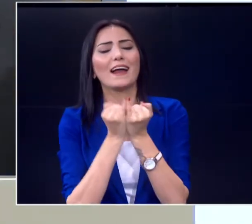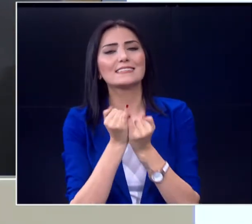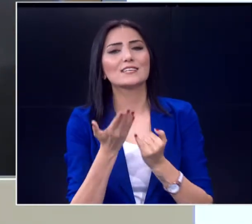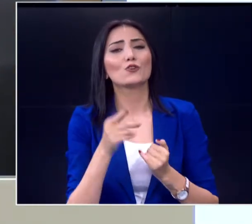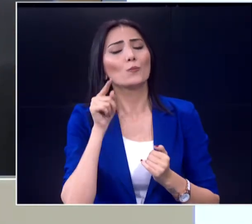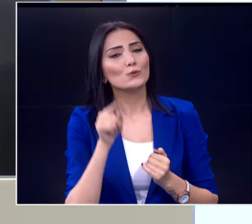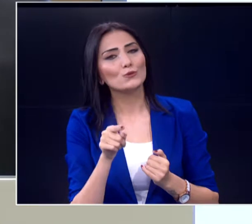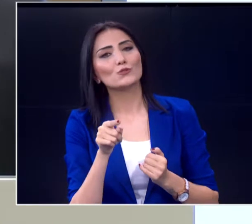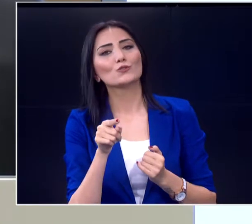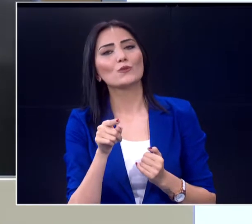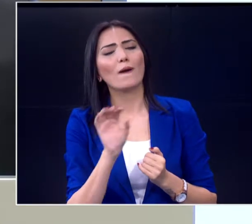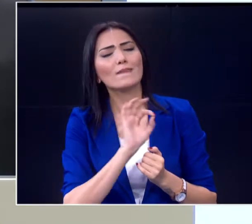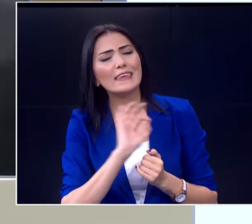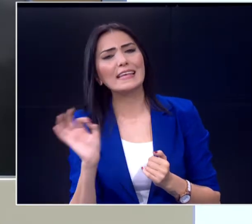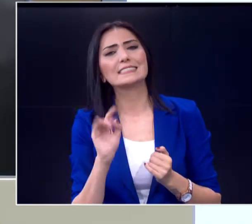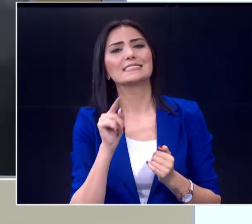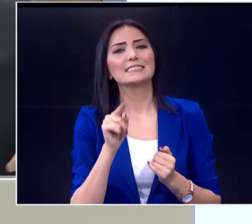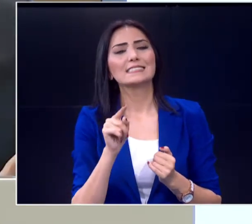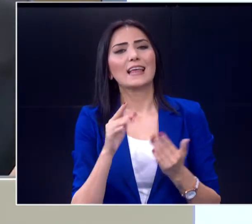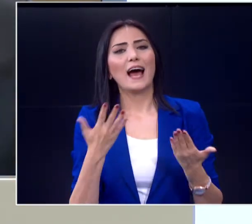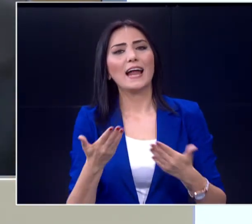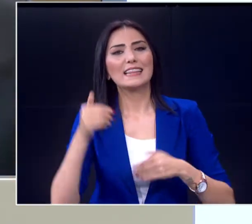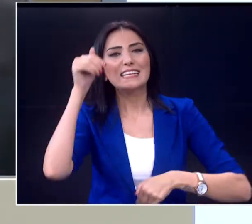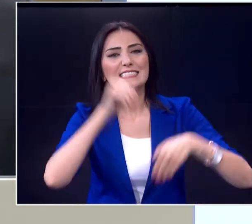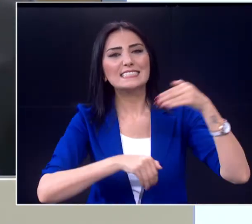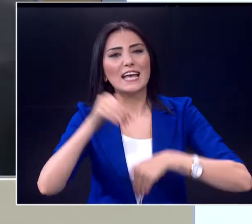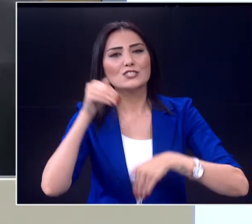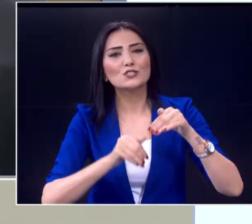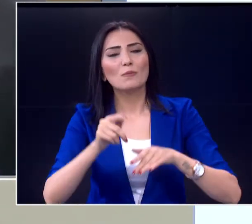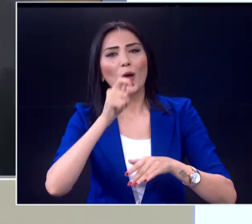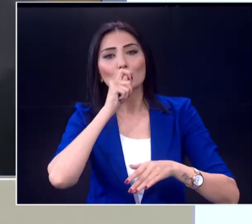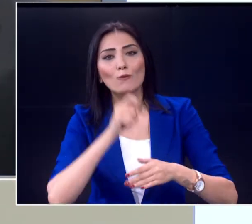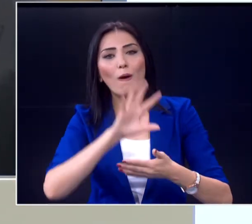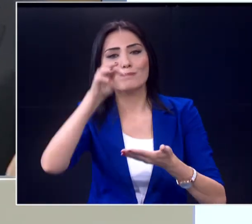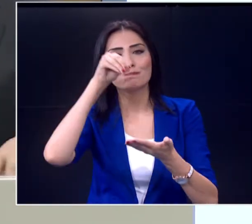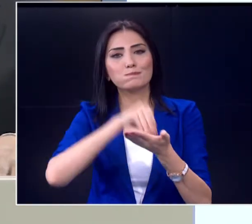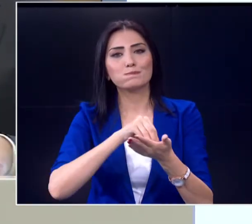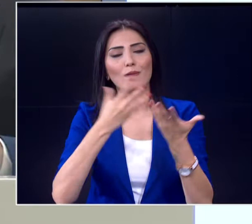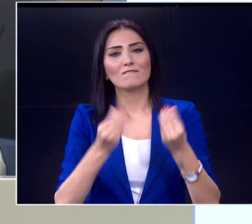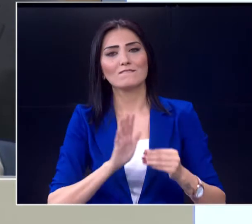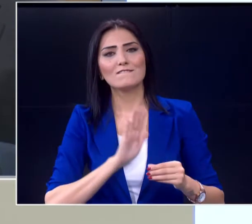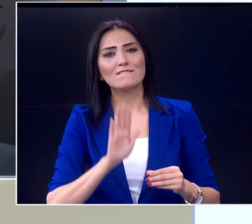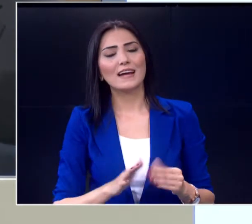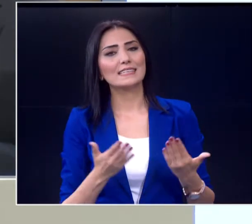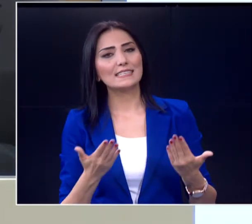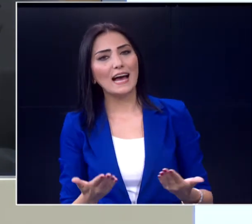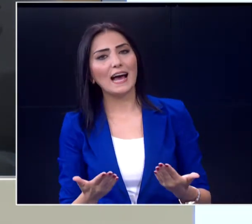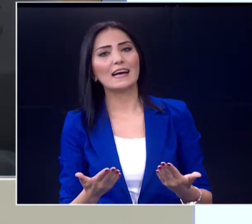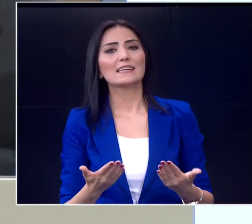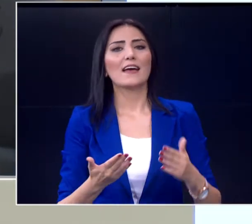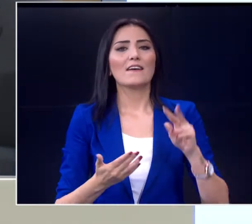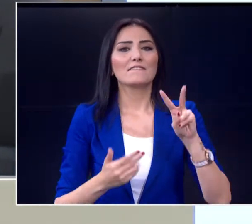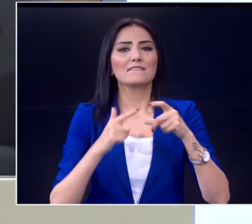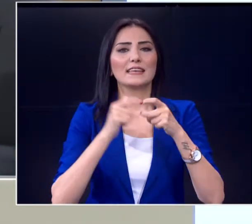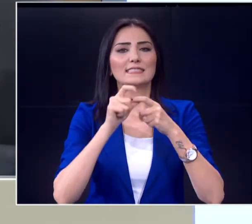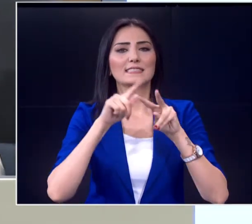Bunlar kesin kes artık seçimde teminat altına alınıyor. Yani vesayet